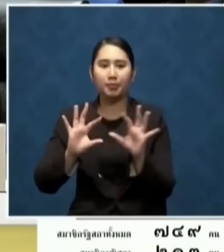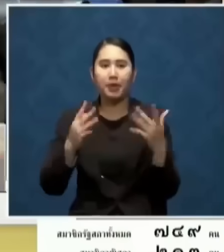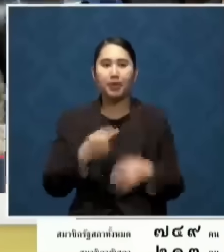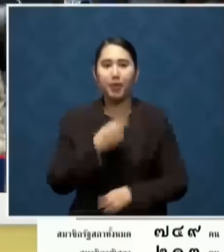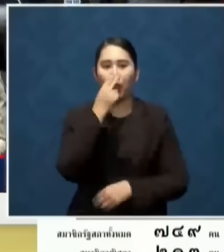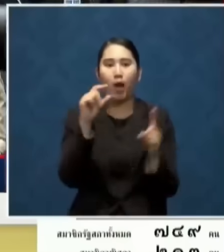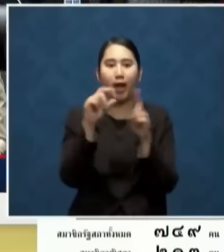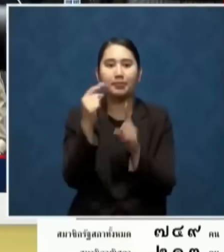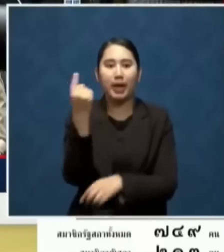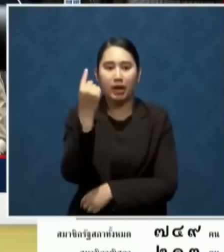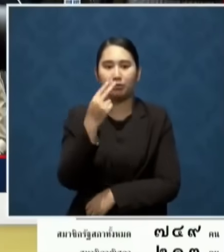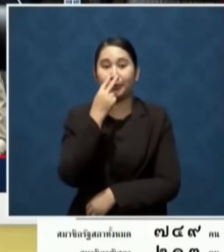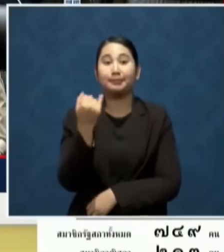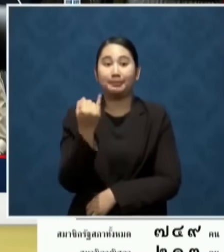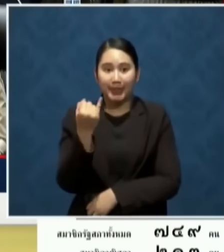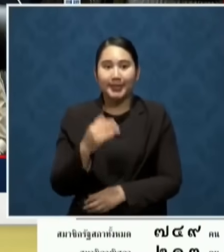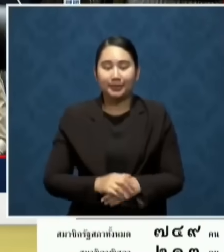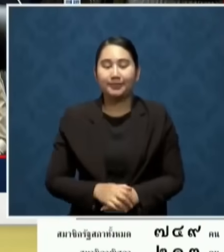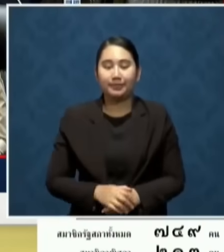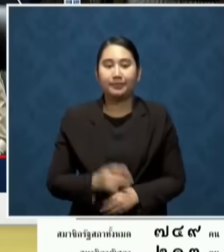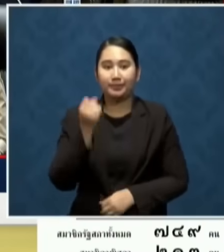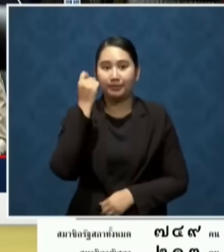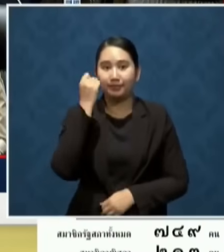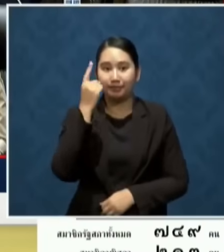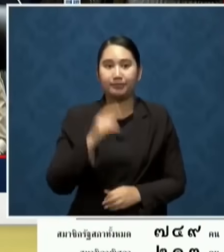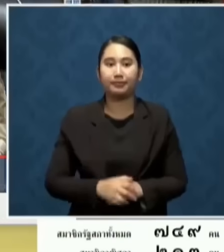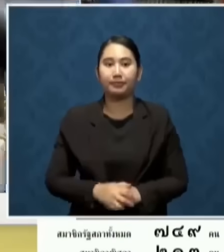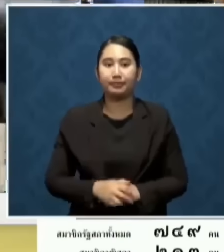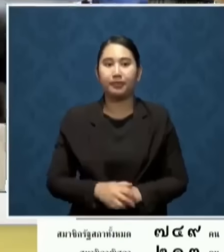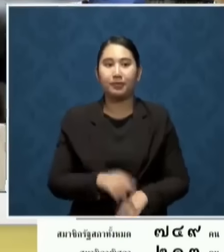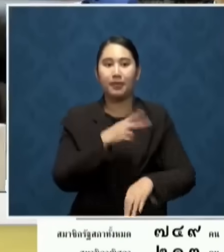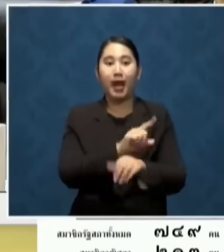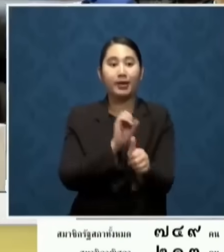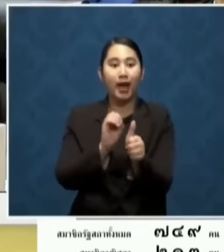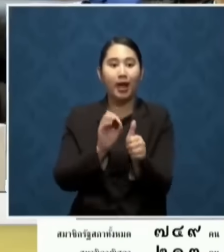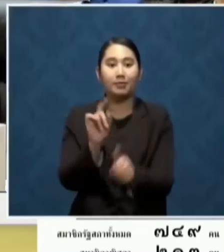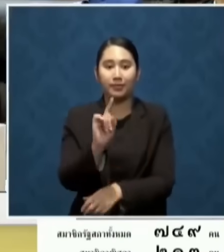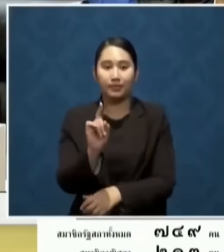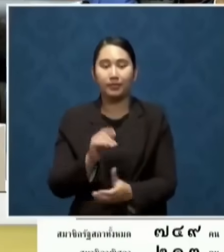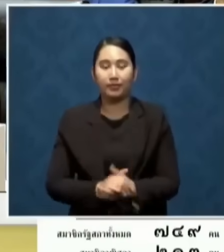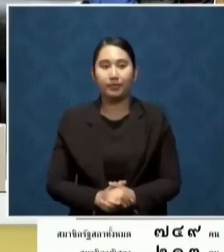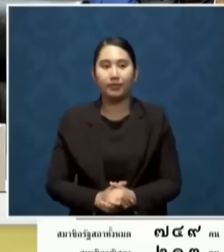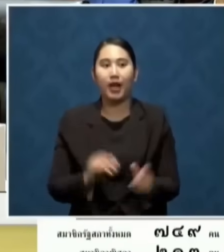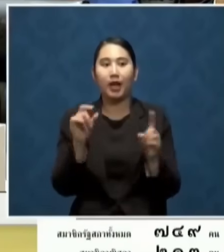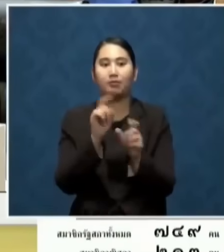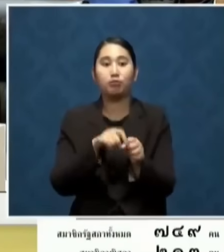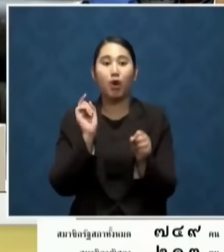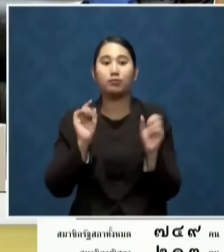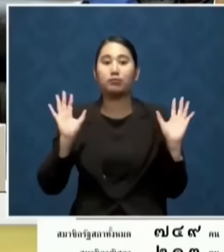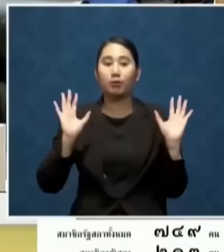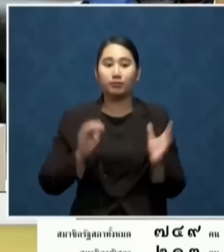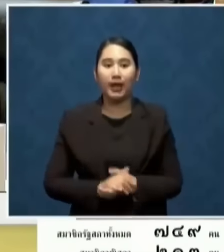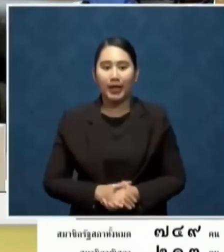ที่กล่าวหาว่าตนเนี่ยยุยงเด็กสนับสนุนเด็กนะคะนายพิธามองว่าประเด็นนี้มีความสำคัญที่มองเห็นต่างกันนะค